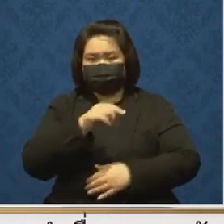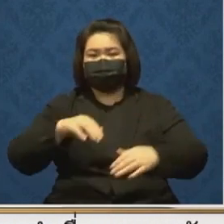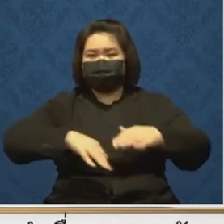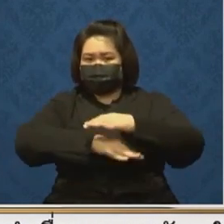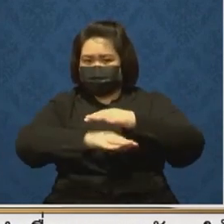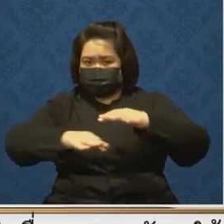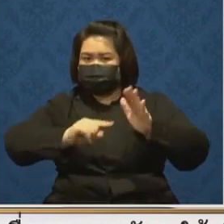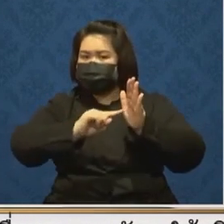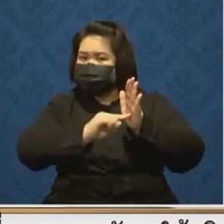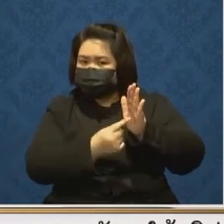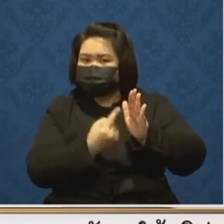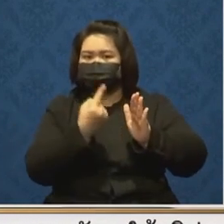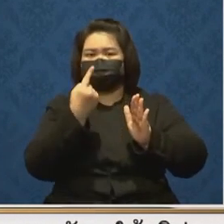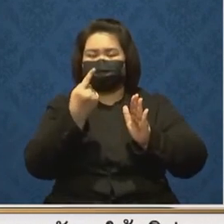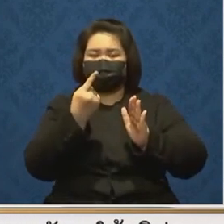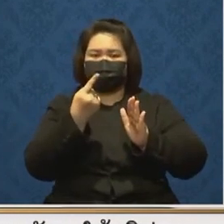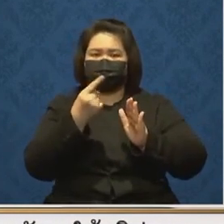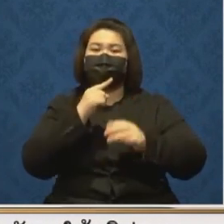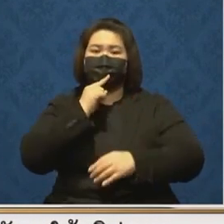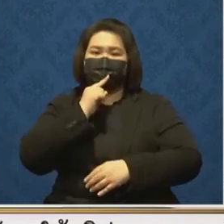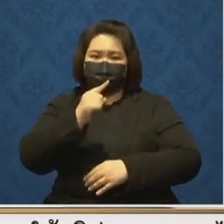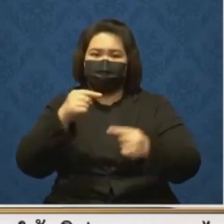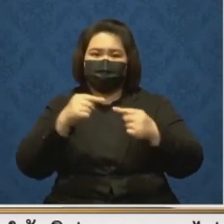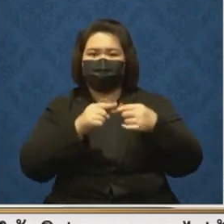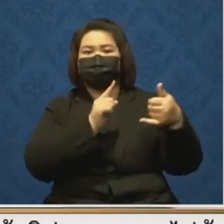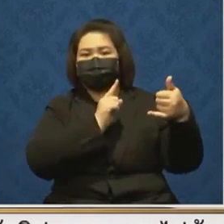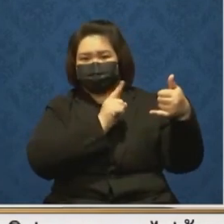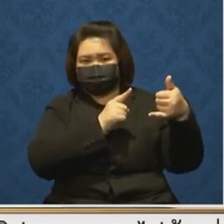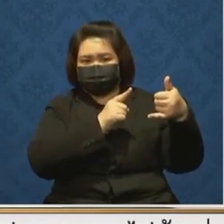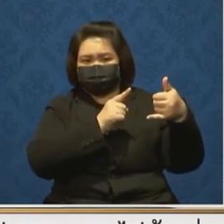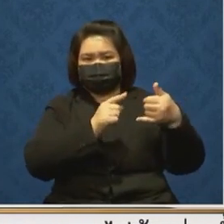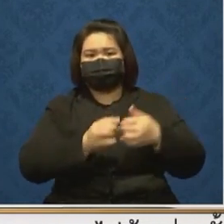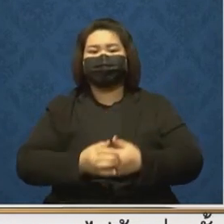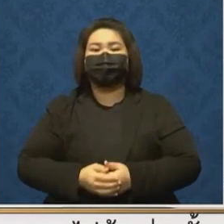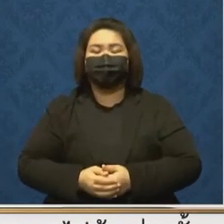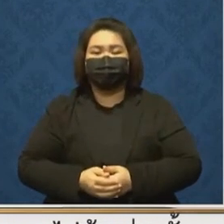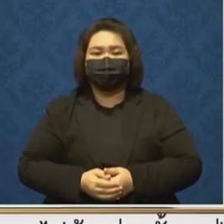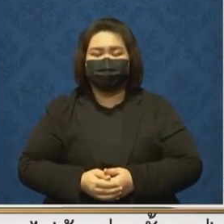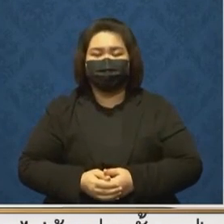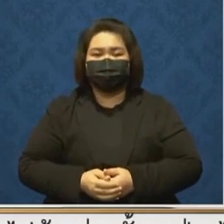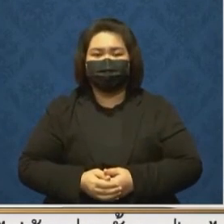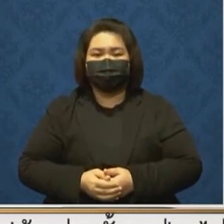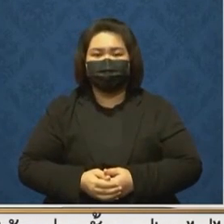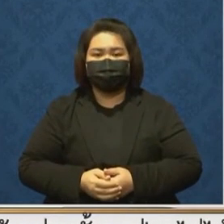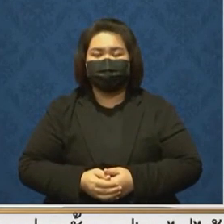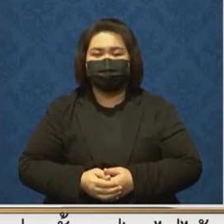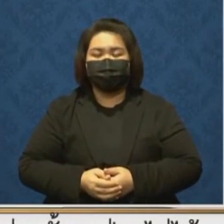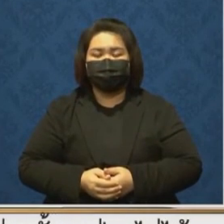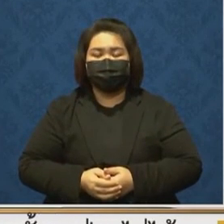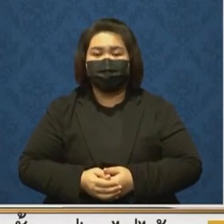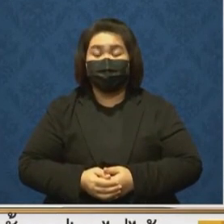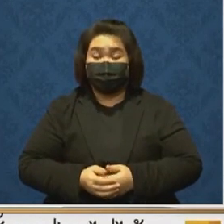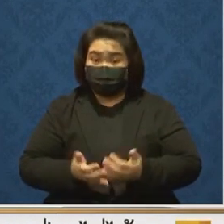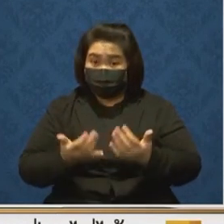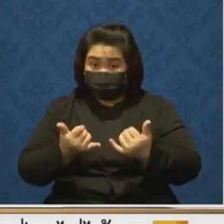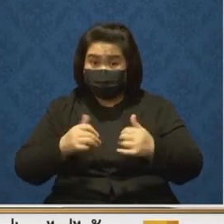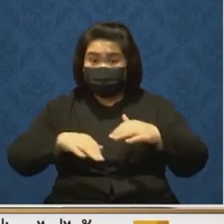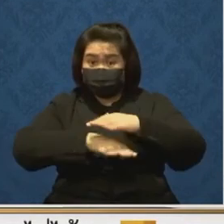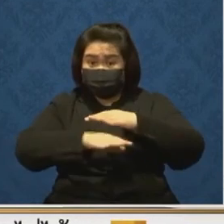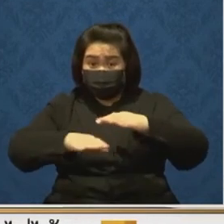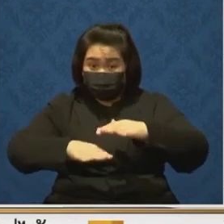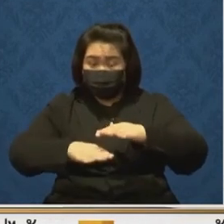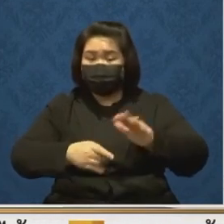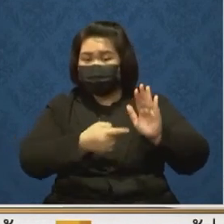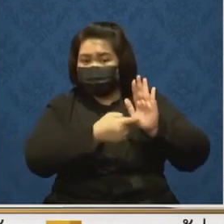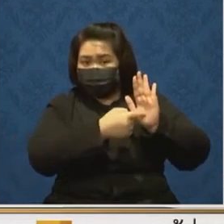าก